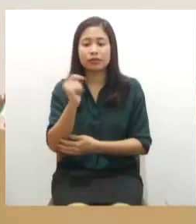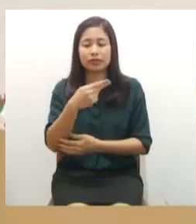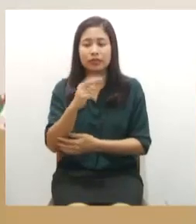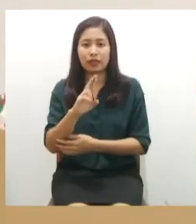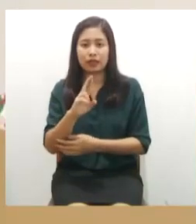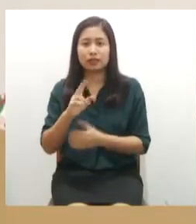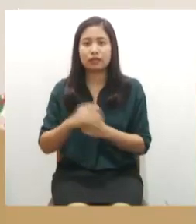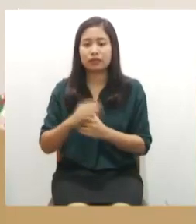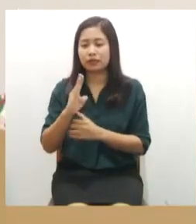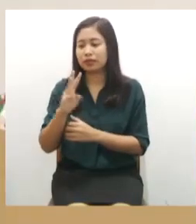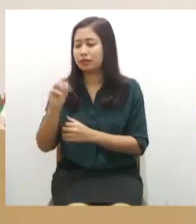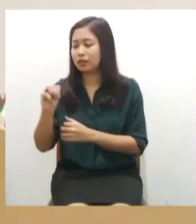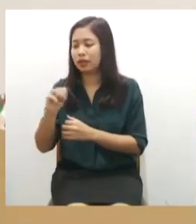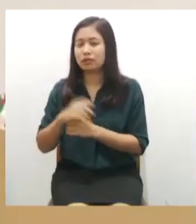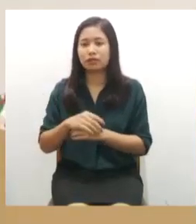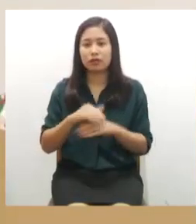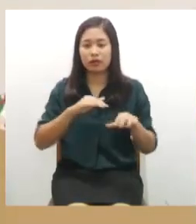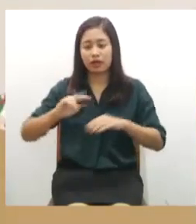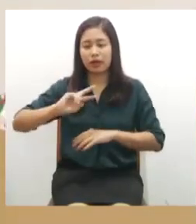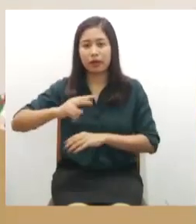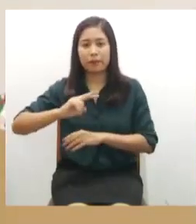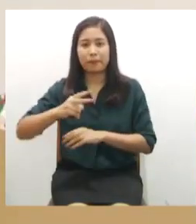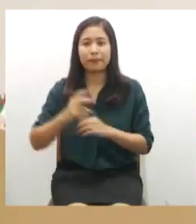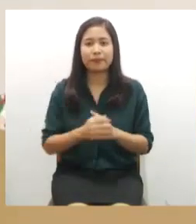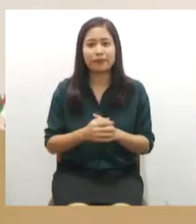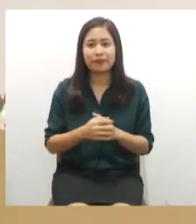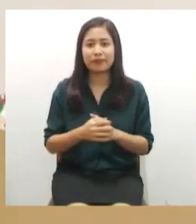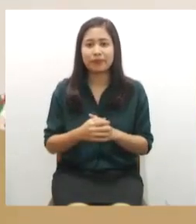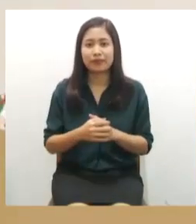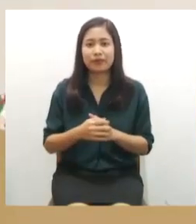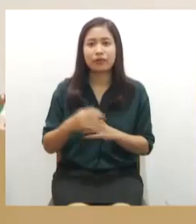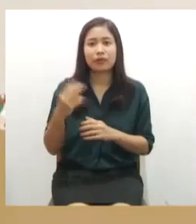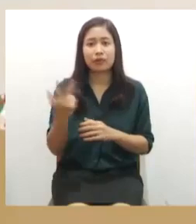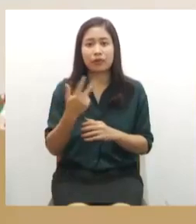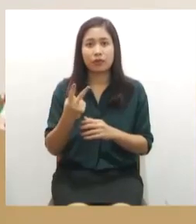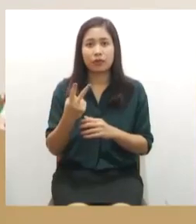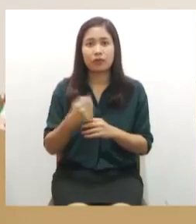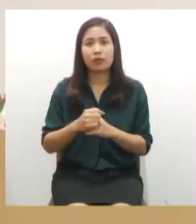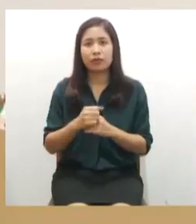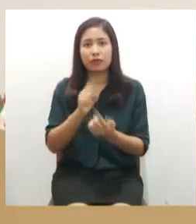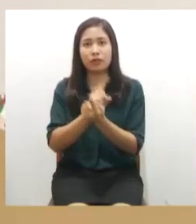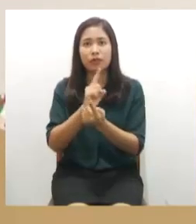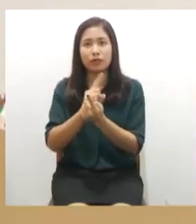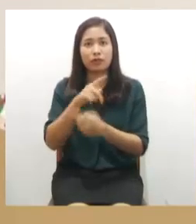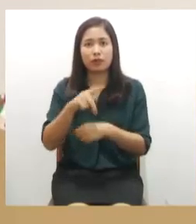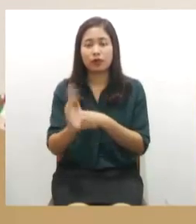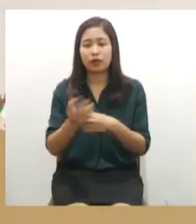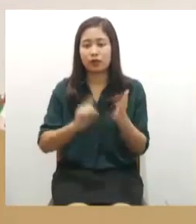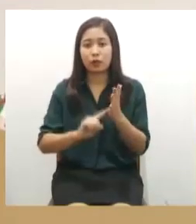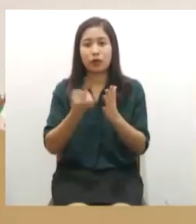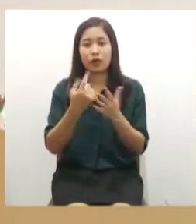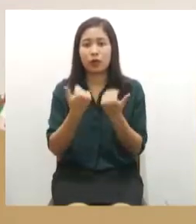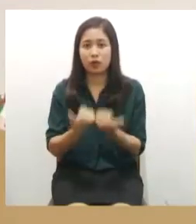ญจมาศเพชรวงศ์พร้อมด้วยคุณจินดาอุ่นสอนล่ามภาษามือค่ะ ครับงั้นเรา2คนนะครับพาคุณผู้ชมไปพบกับวิทยาตัวแรกในวันนี้ครับเ